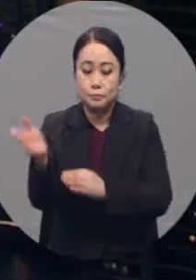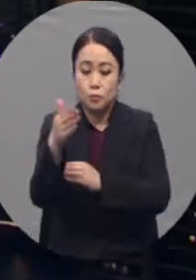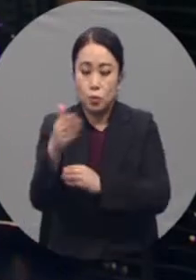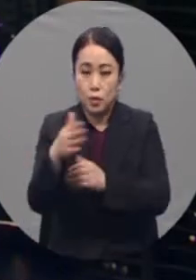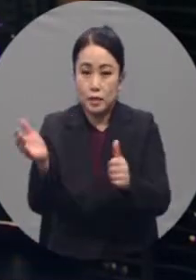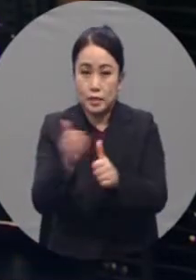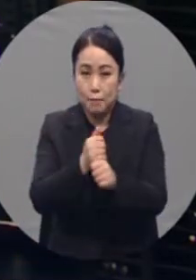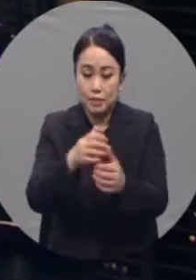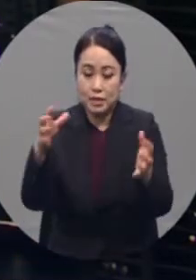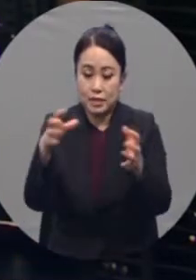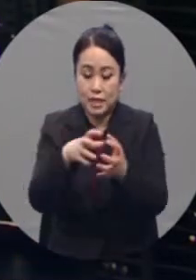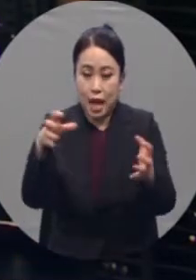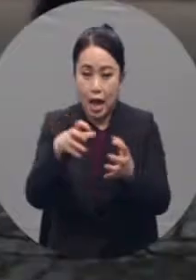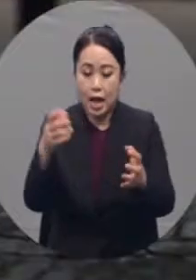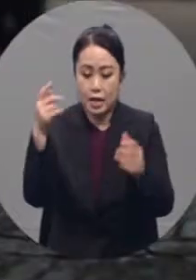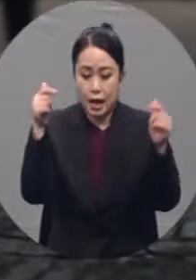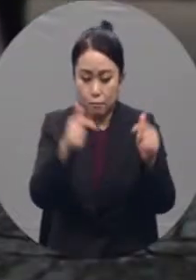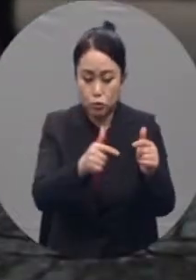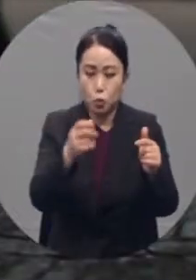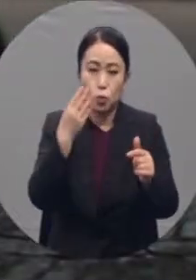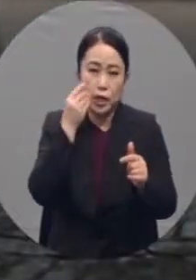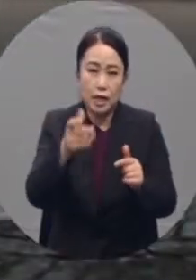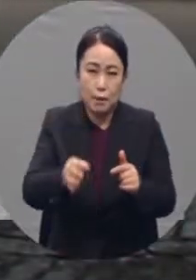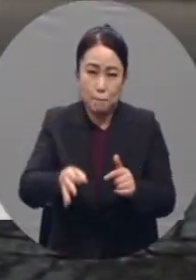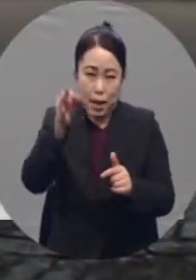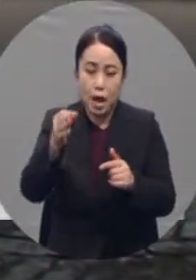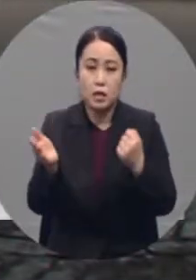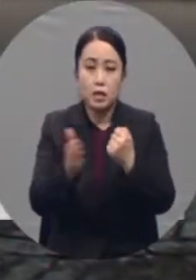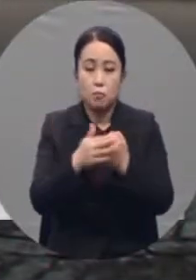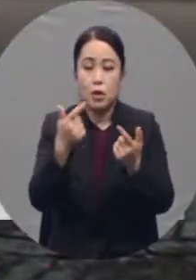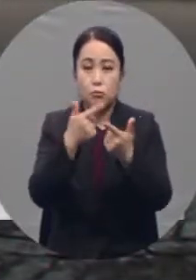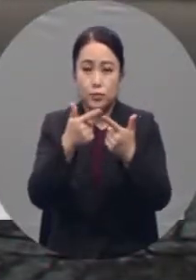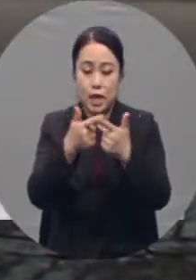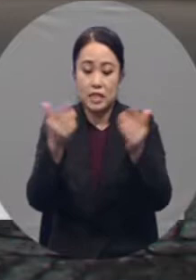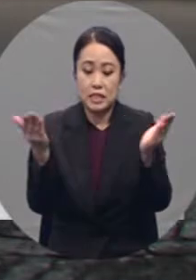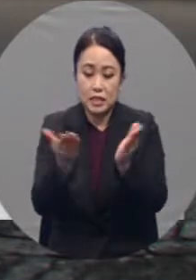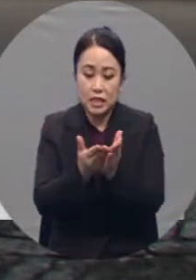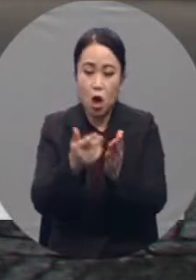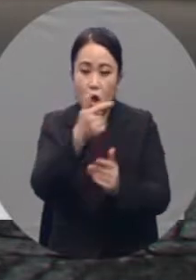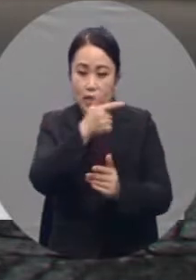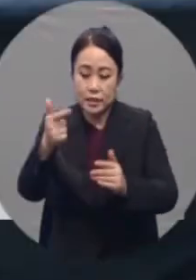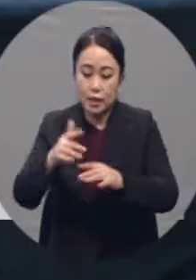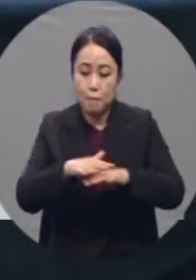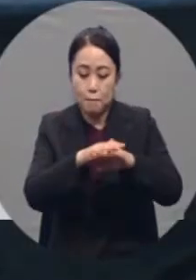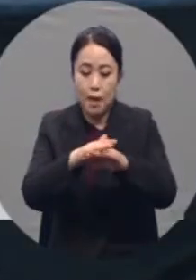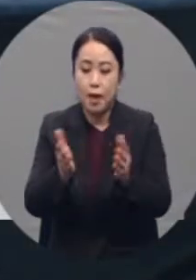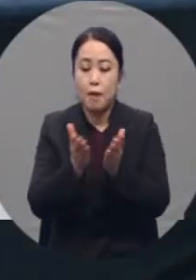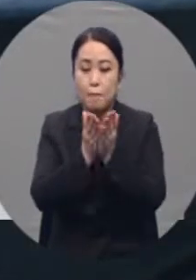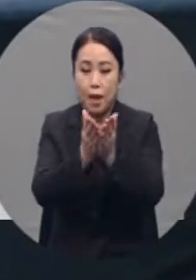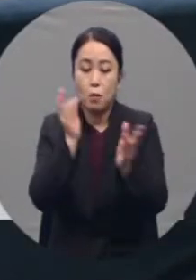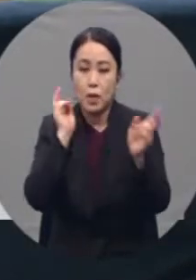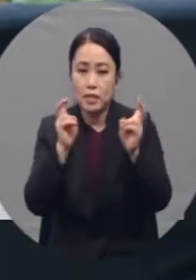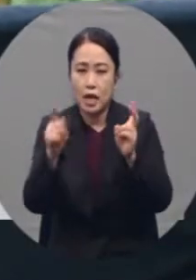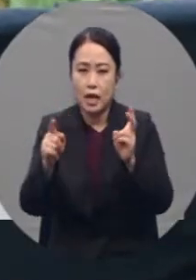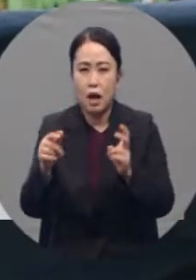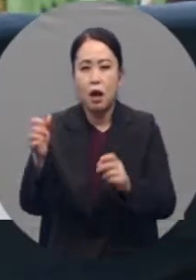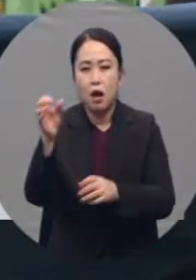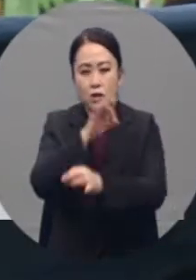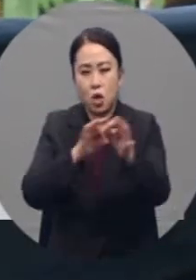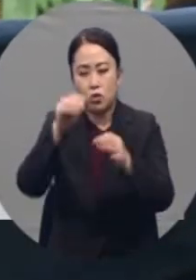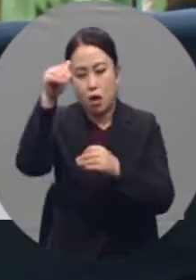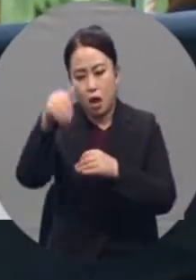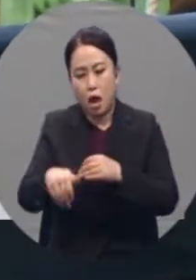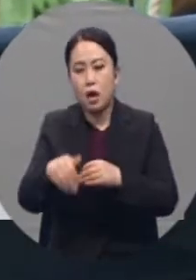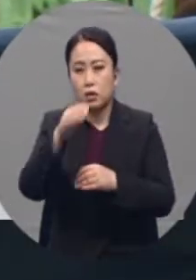어획량 감소와 고유가 등의 영향으로 부산 지역 대형 선망 업계가 경영 악화를 겪고 있습니다. 대형 선망